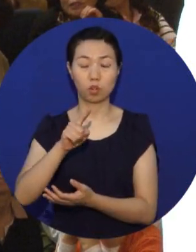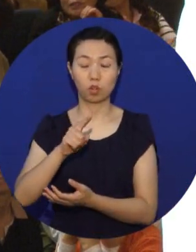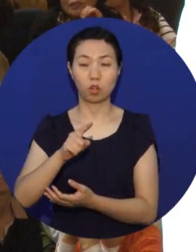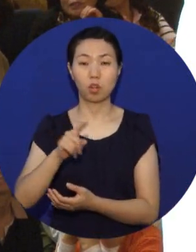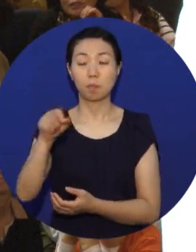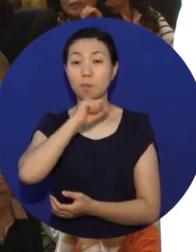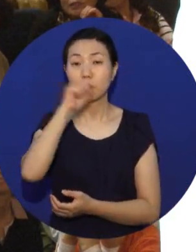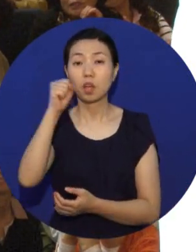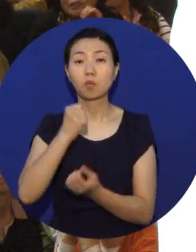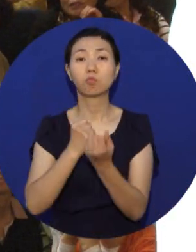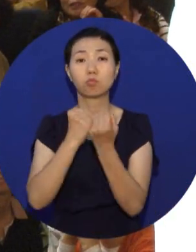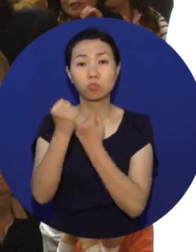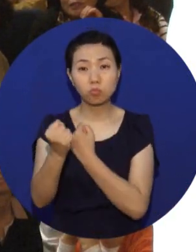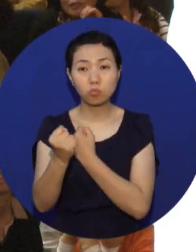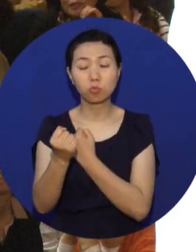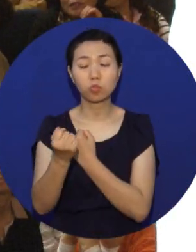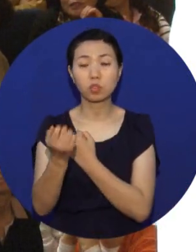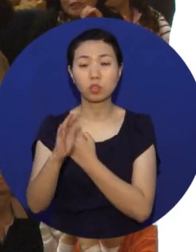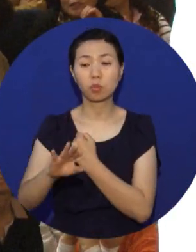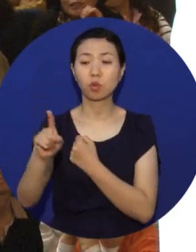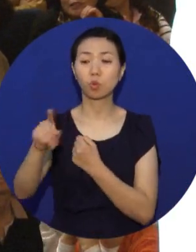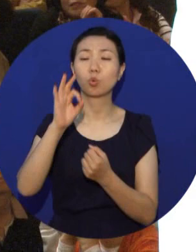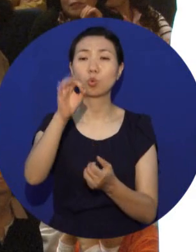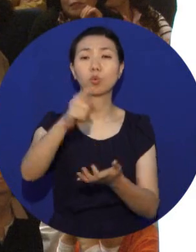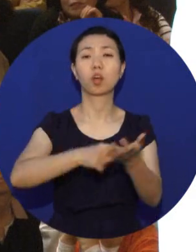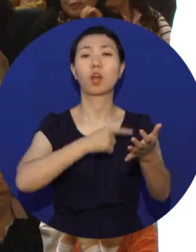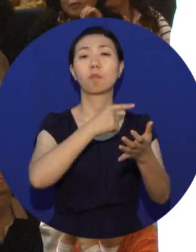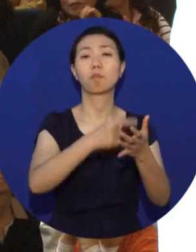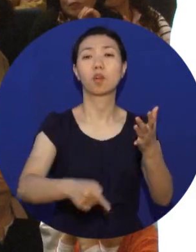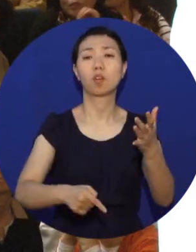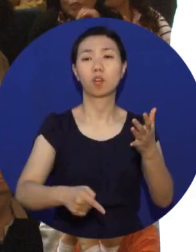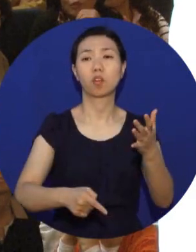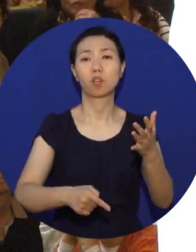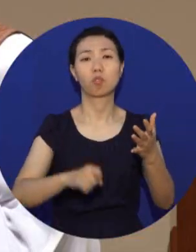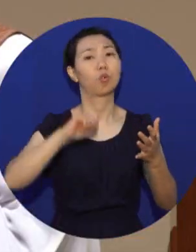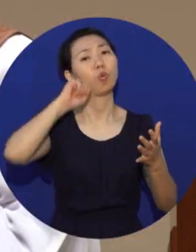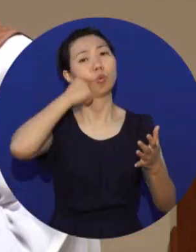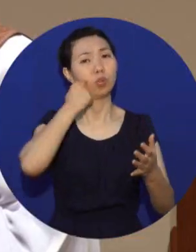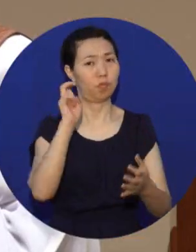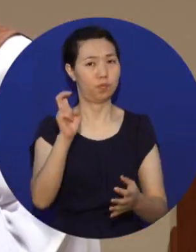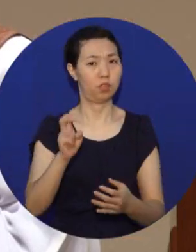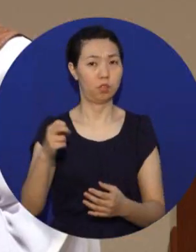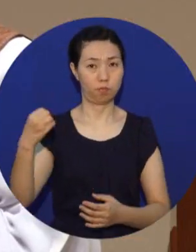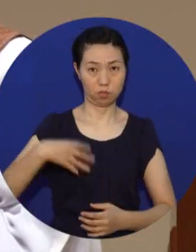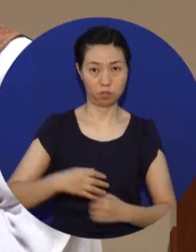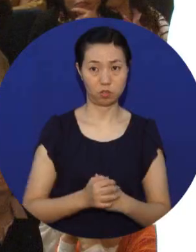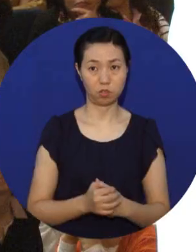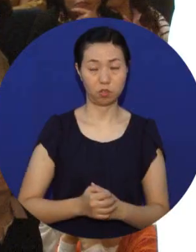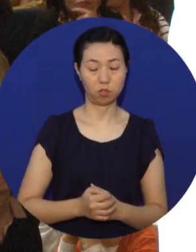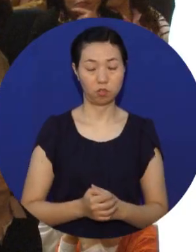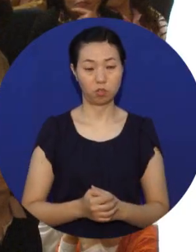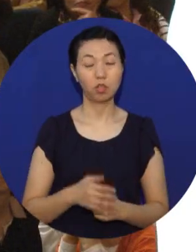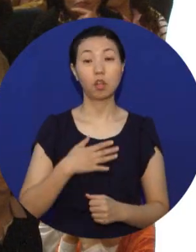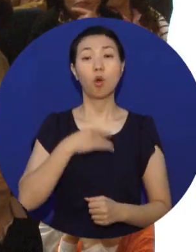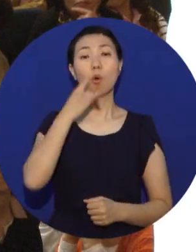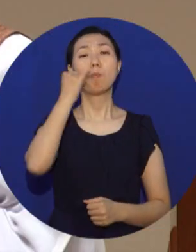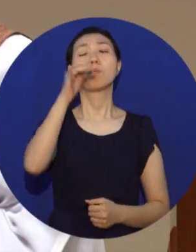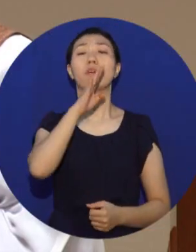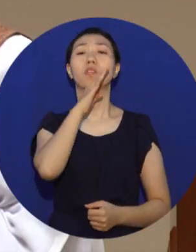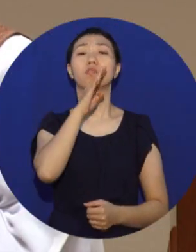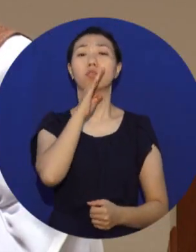갚아 나가는 거 자체가 비현실적이다. 좀 이렇게 말씀하시는. 내가 봐도 엄마 얘기 맞네.